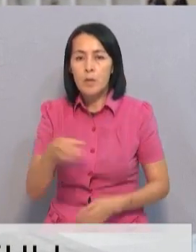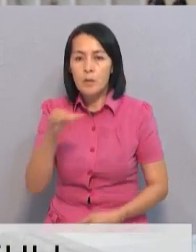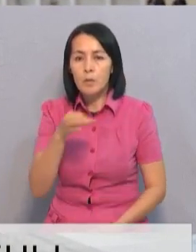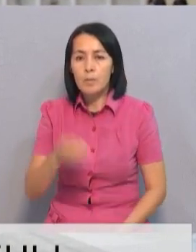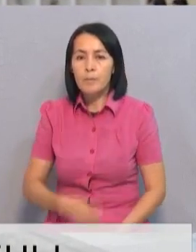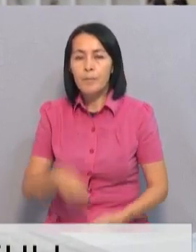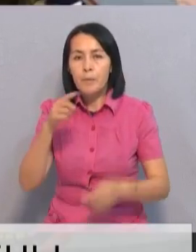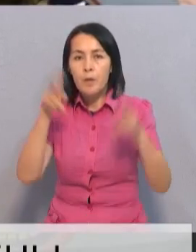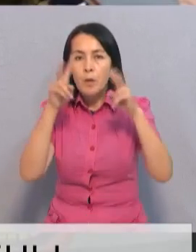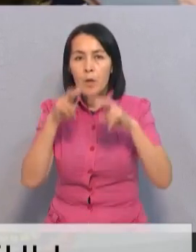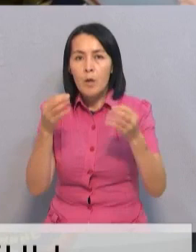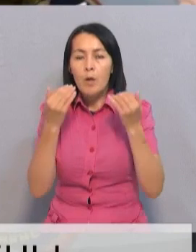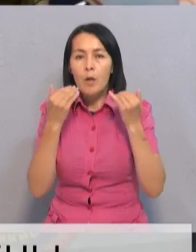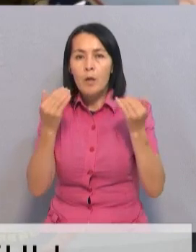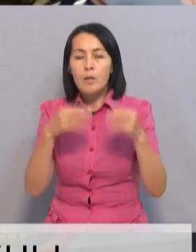области.